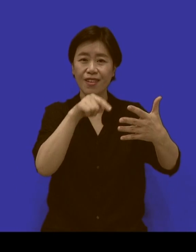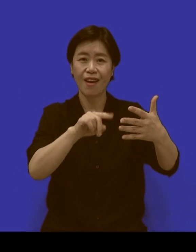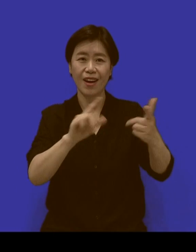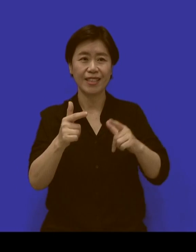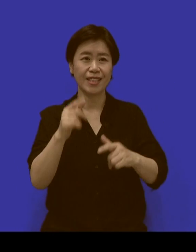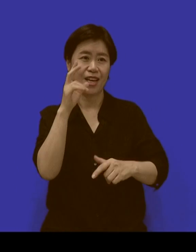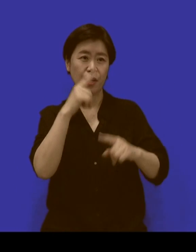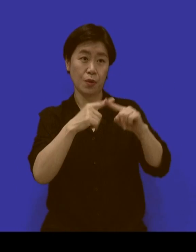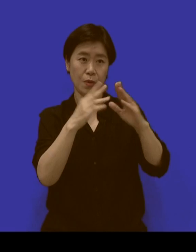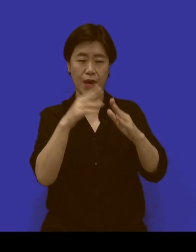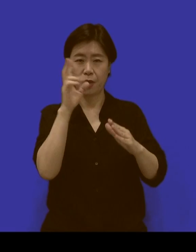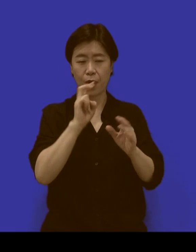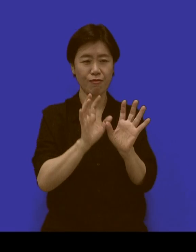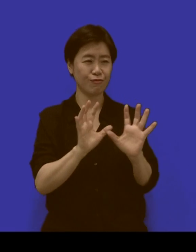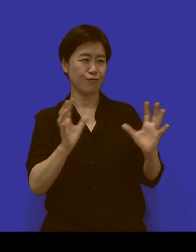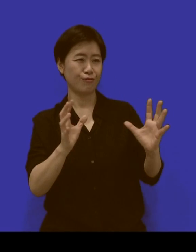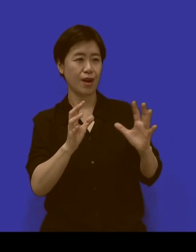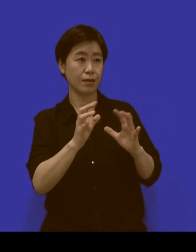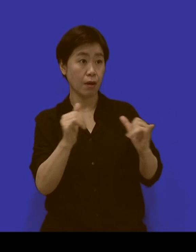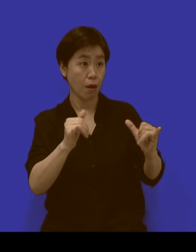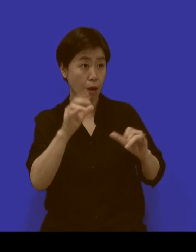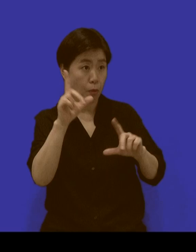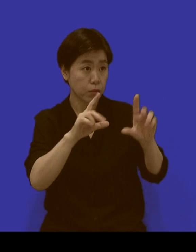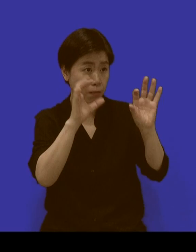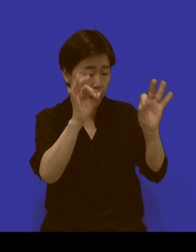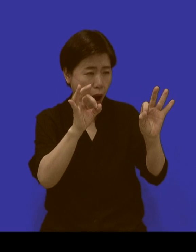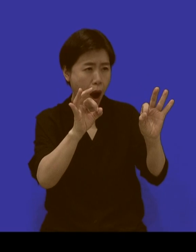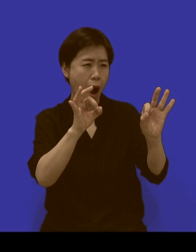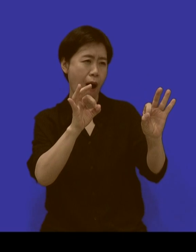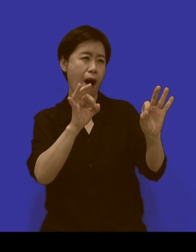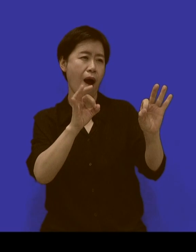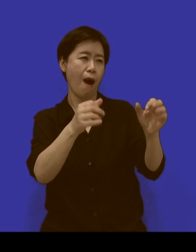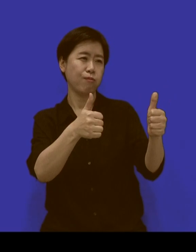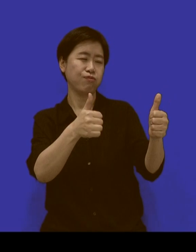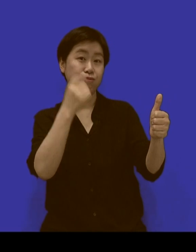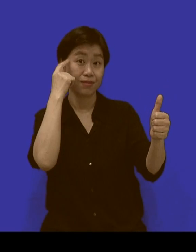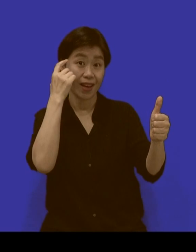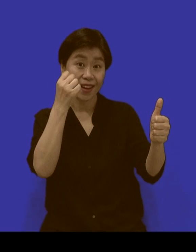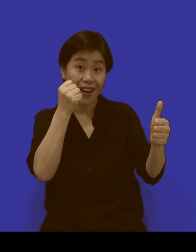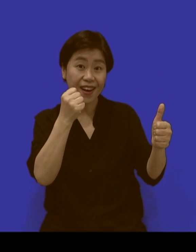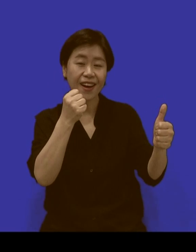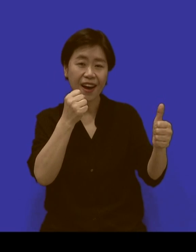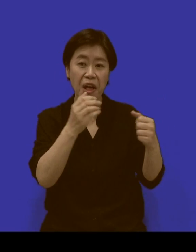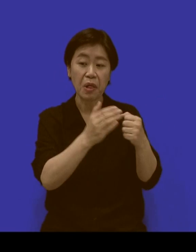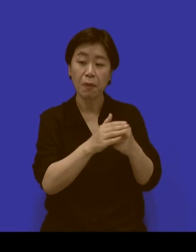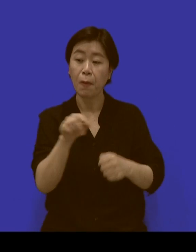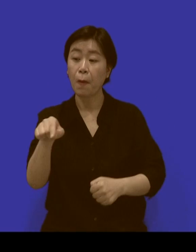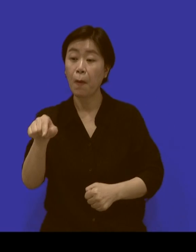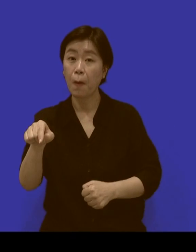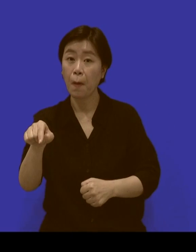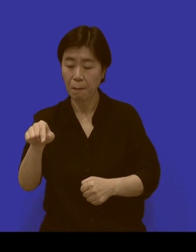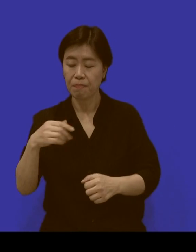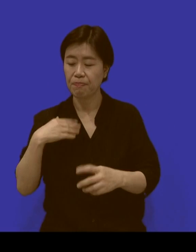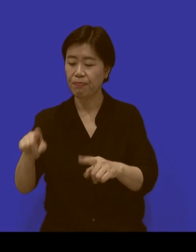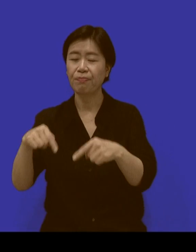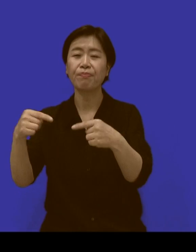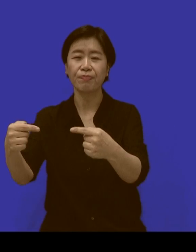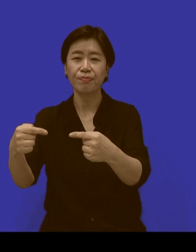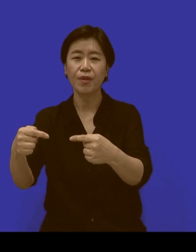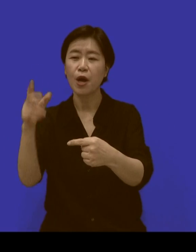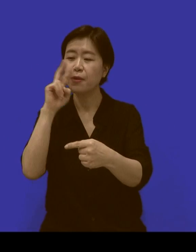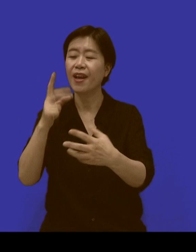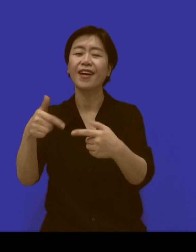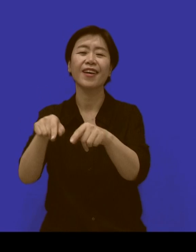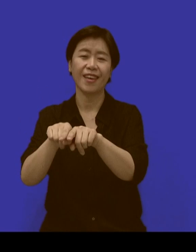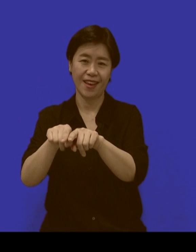너무 멋져 보이더라고요. 예. 그래서 노래를 잘하진 않지만 늘 동경하고 같이 하고 싶은 마음이 있어서 나 이걸 해야겠다. 그래서 그